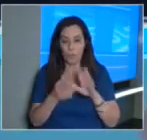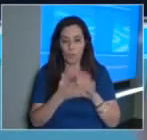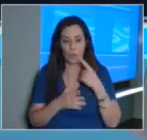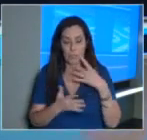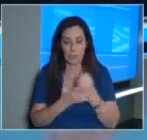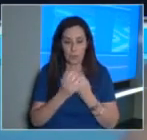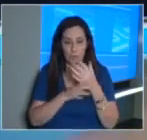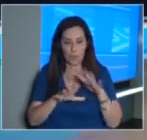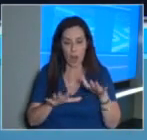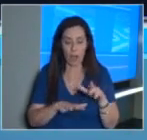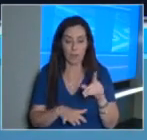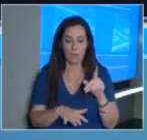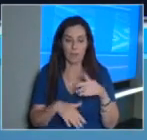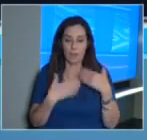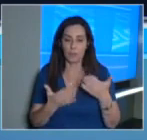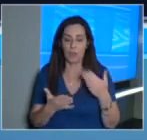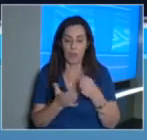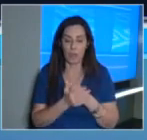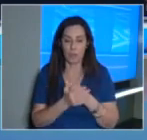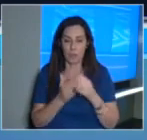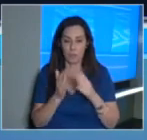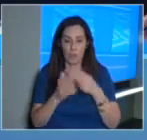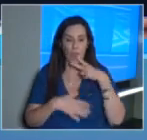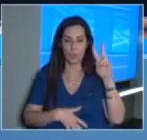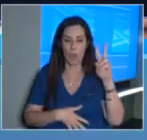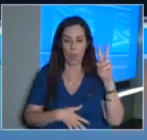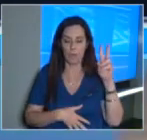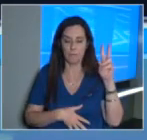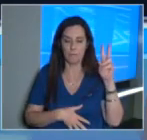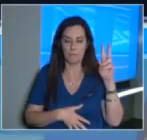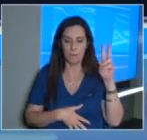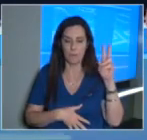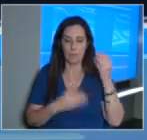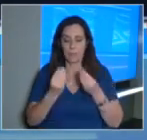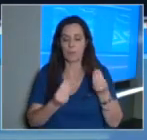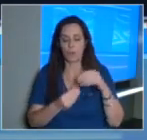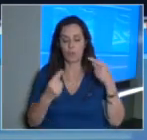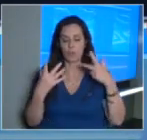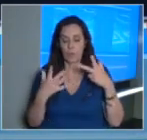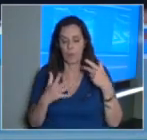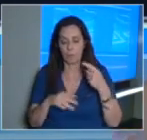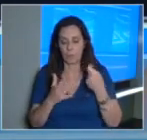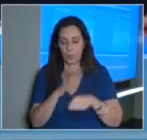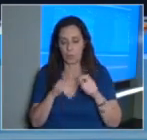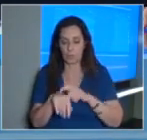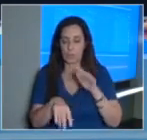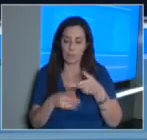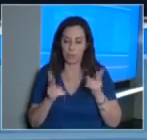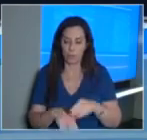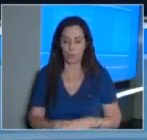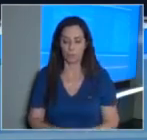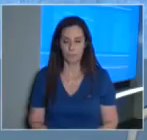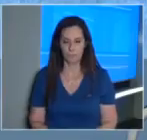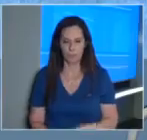להגיד, הצלחתי להרכיב ממשלה, ולאפשר עד מועד ההשבעה את המשחק הנוסף, או עד 7 ימים לקנות את הזמן הזה, זה גם אפשרות.